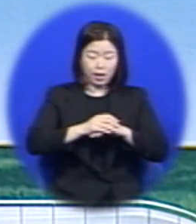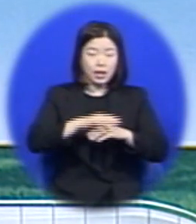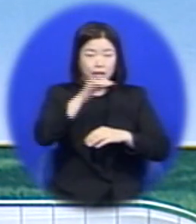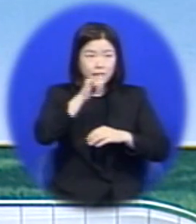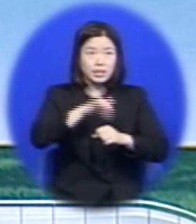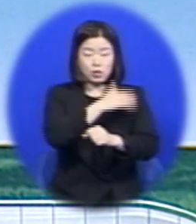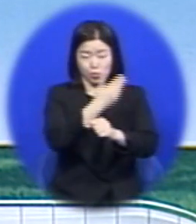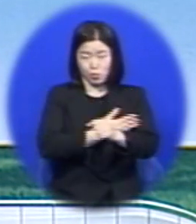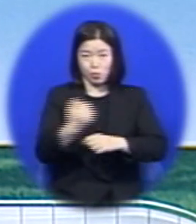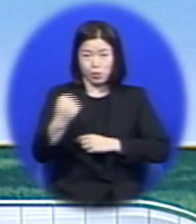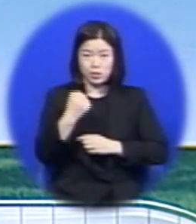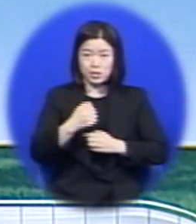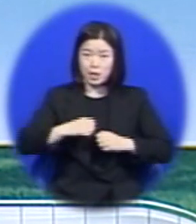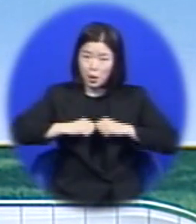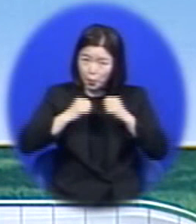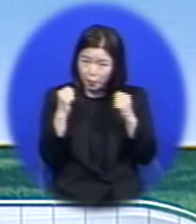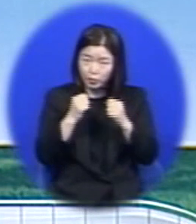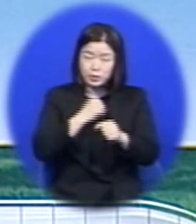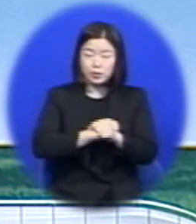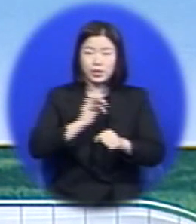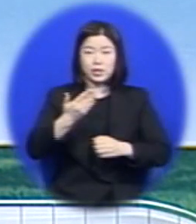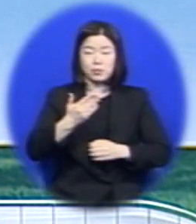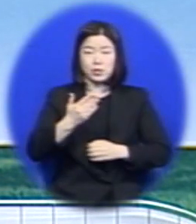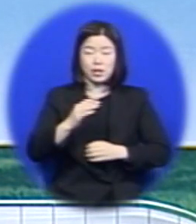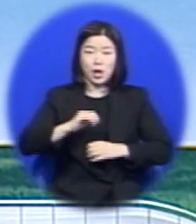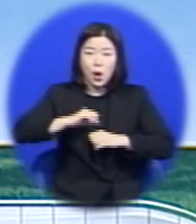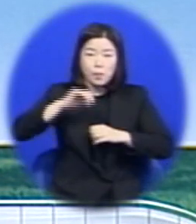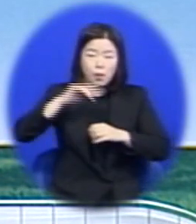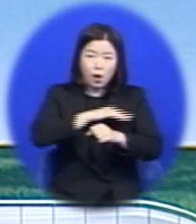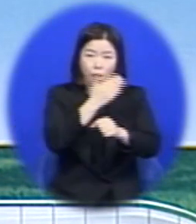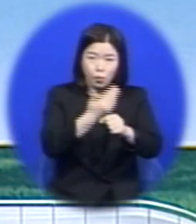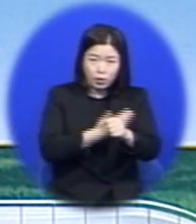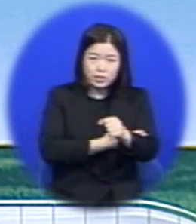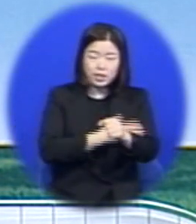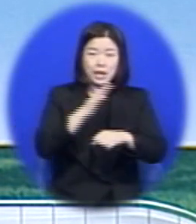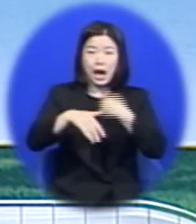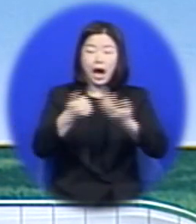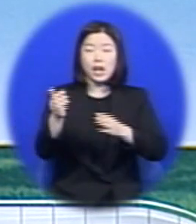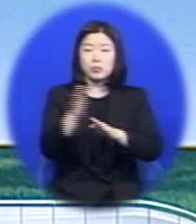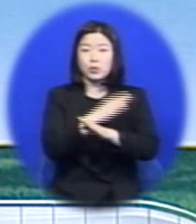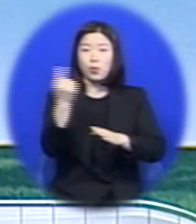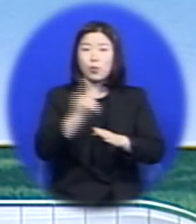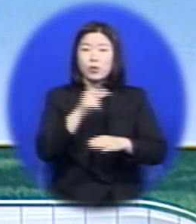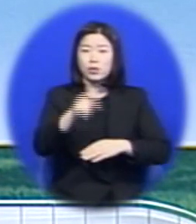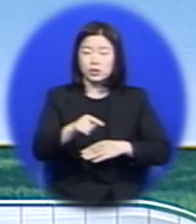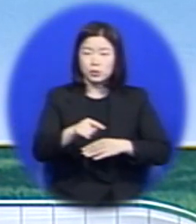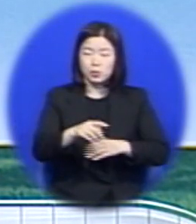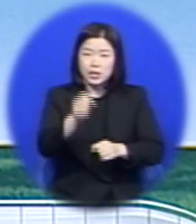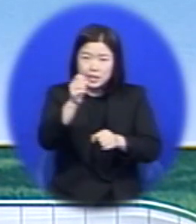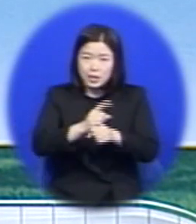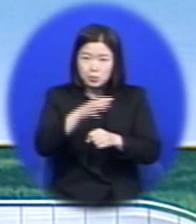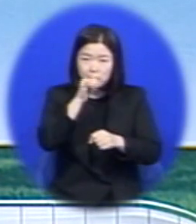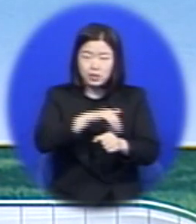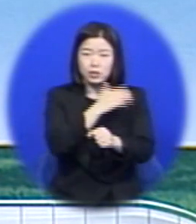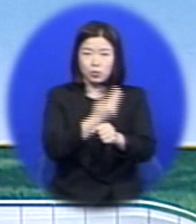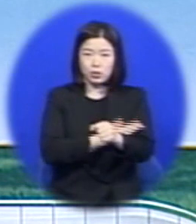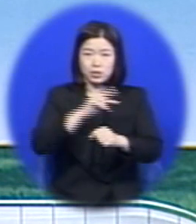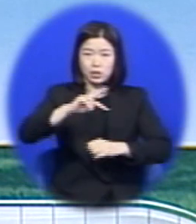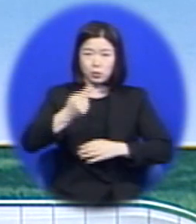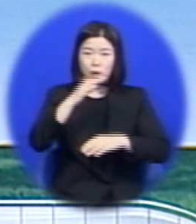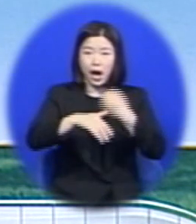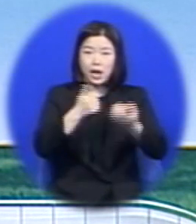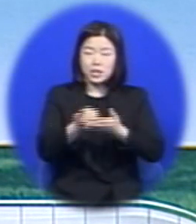합니다. 모든 권세는 하나님께로부터 온 것이며 이미 있는 권세들도 하나님께서 세워주신